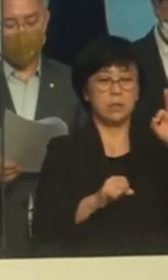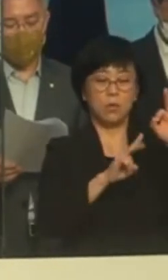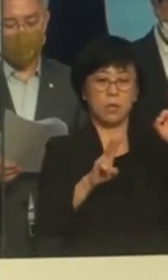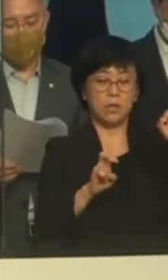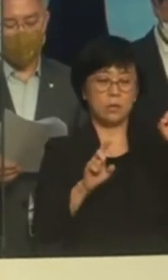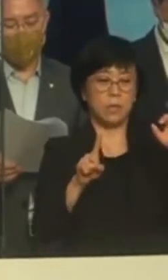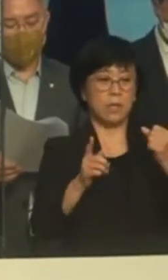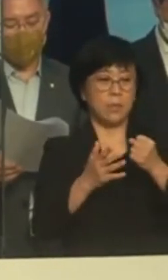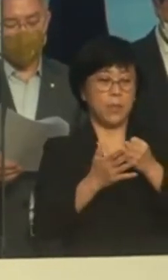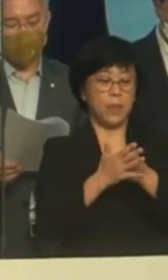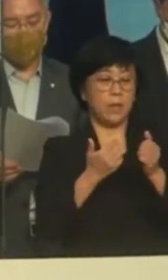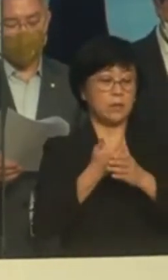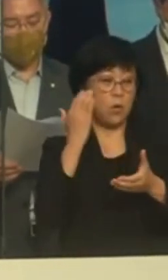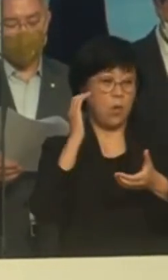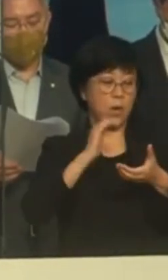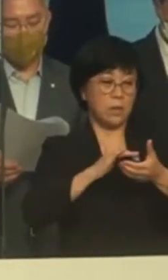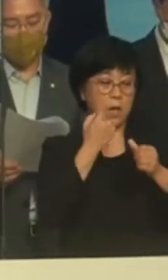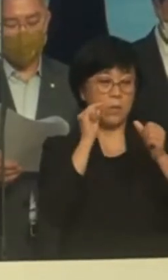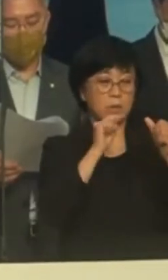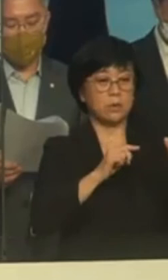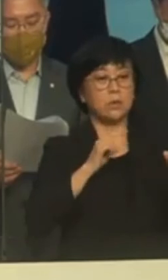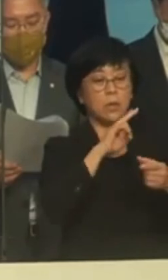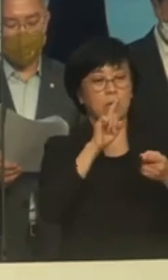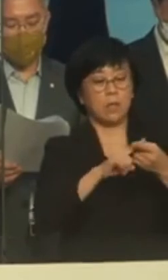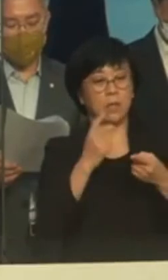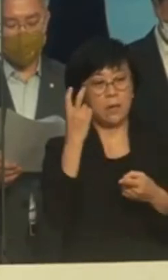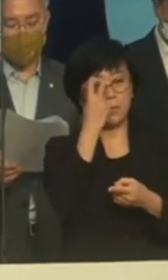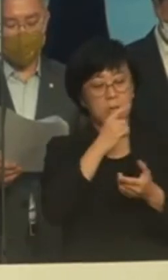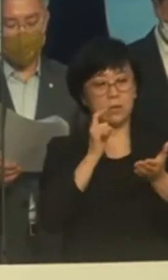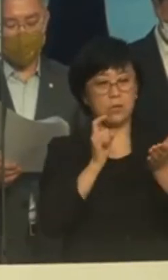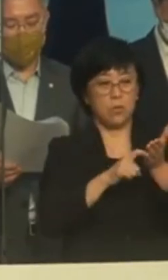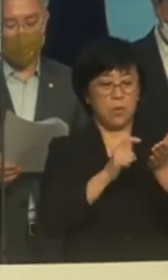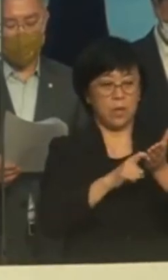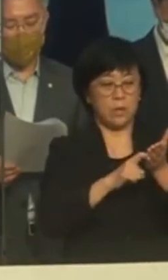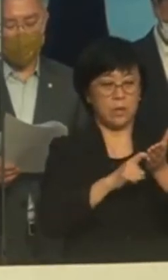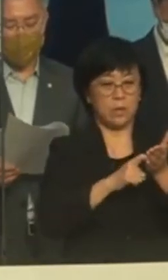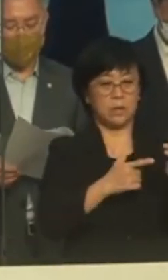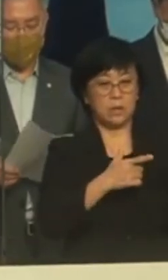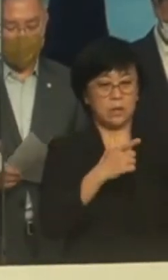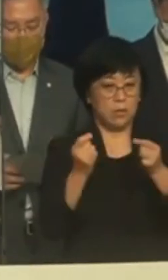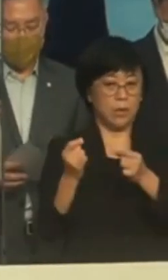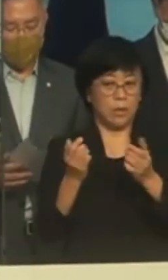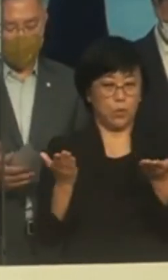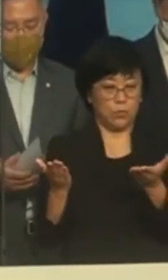하명 수사 의혹에 대한 감찰을 촉구하는 의원입니다.